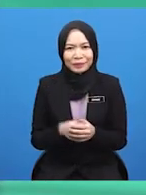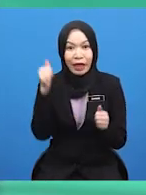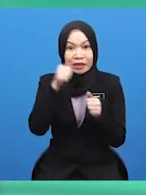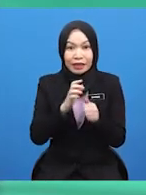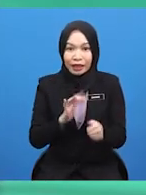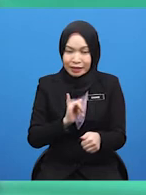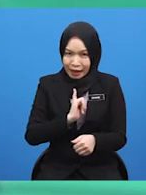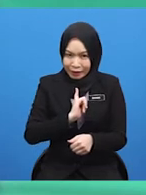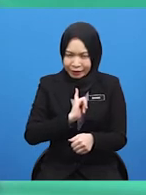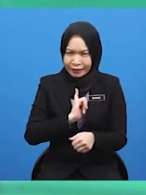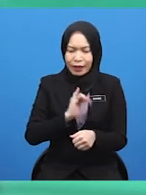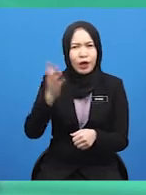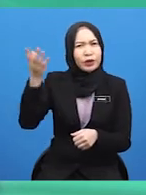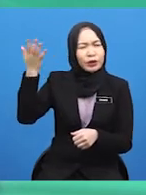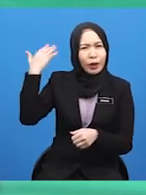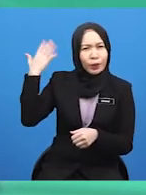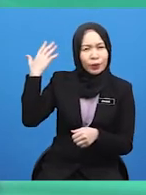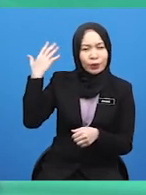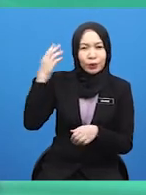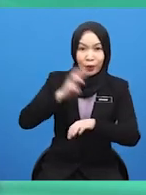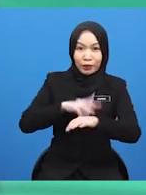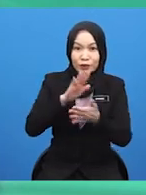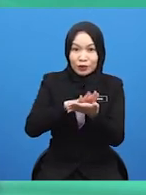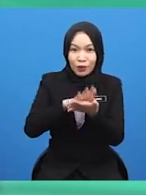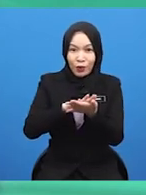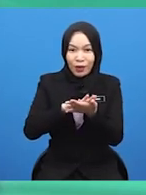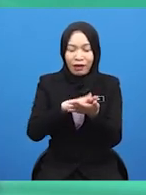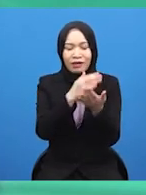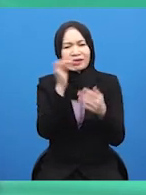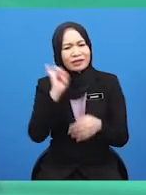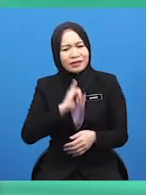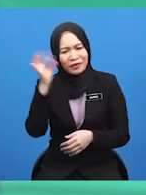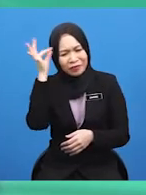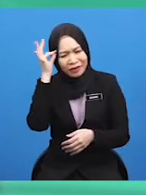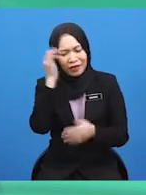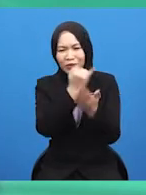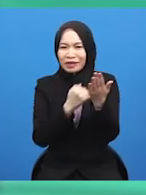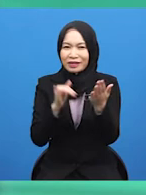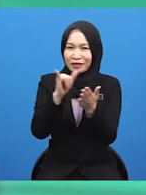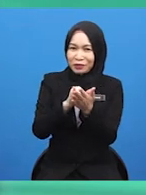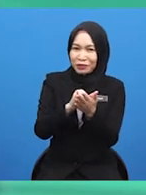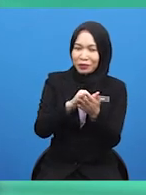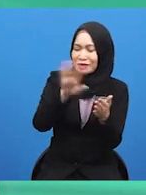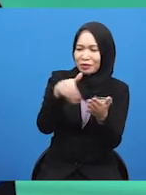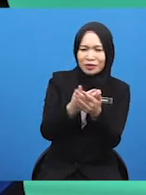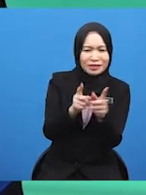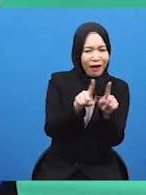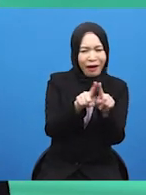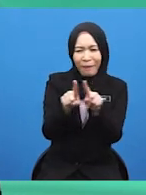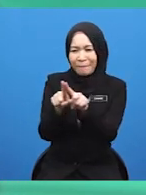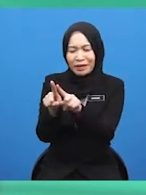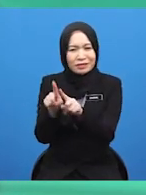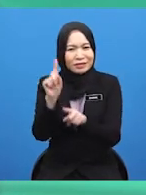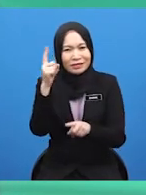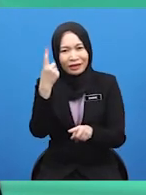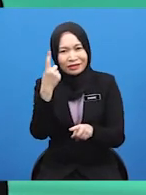sebenarnya semasa di sekolah dahulu, lukisan itu macam sama je. Maksudnya asal-asal lukis pemandangan di tepi sawah, lepas